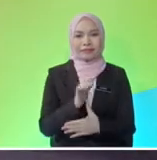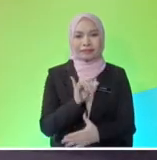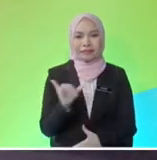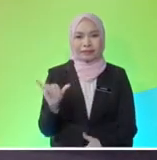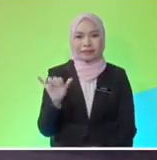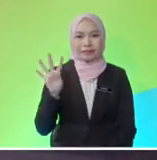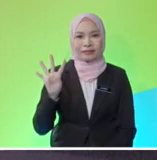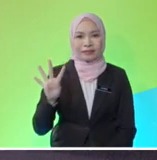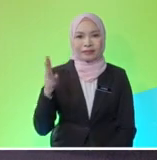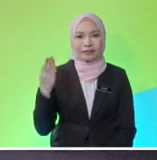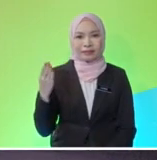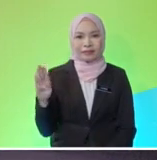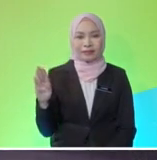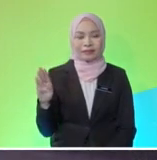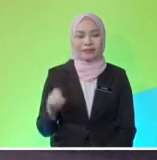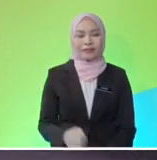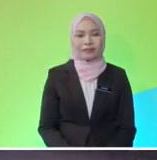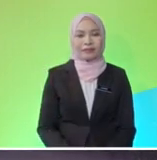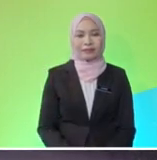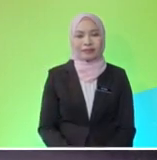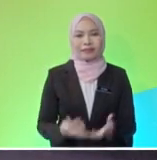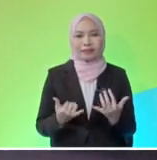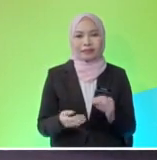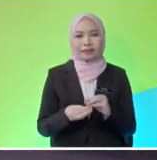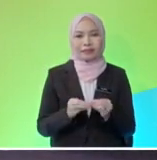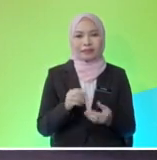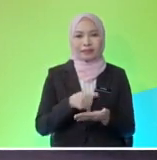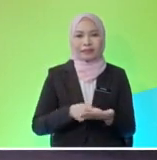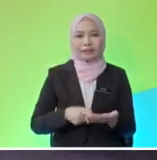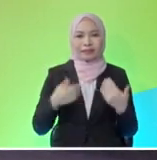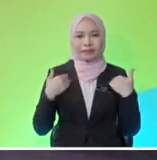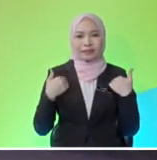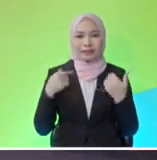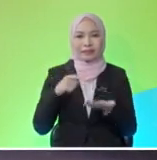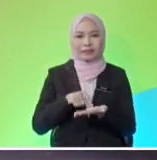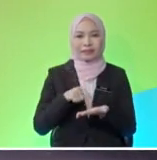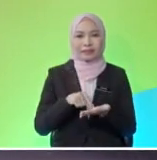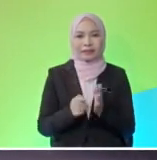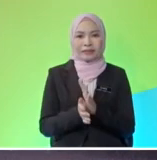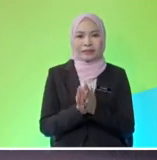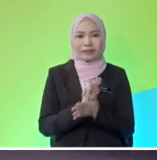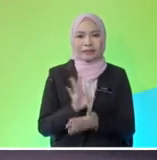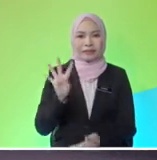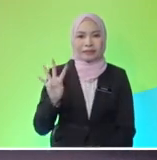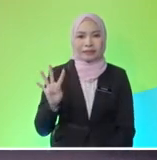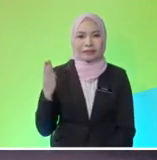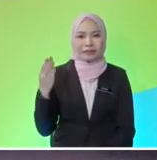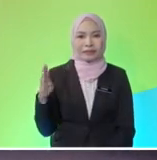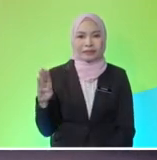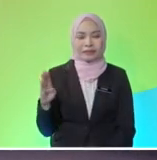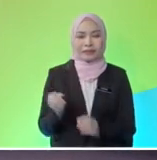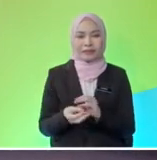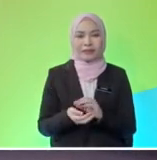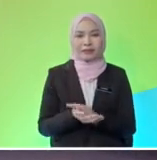je. Nombor apa yang ada kat sini? Nombor 4 kan? Jadi dia jadi 14 sebab depan dia ada 1. Jadi